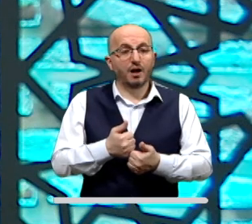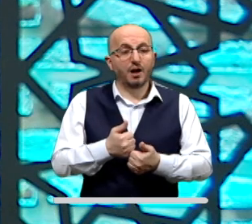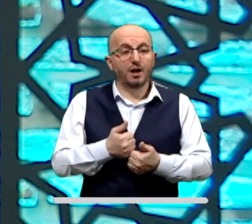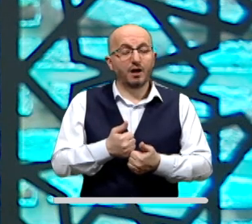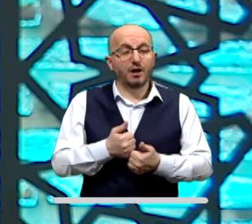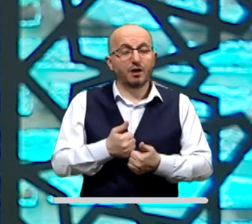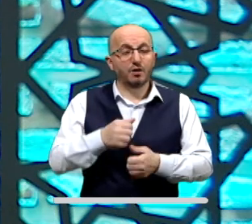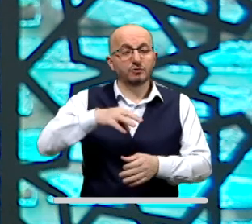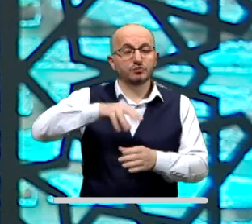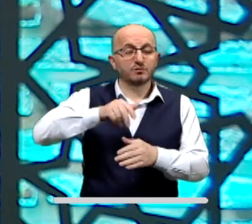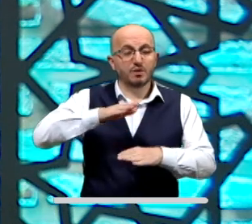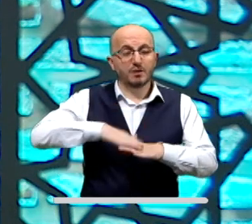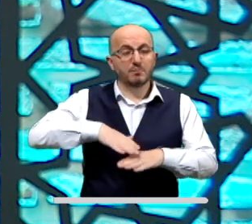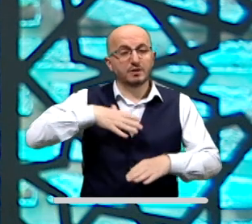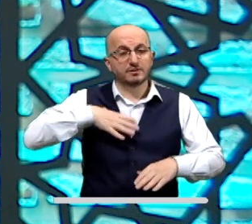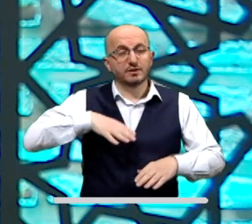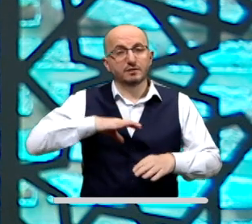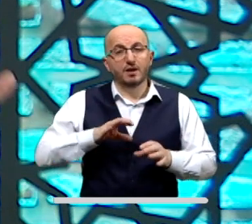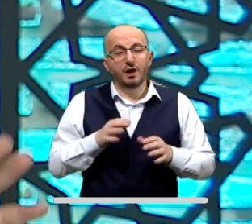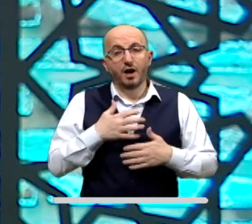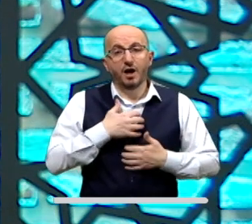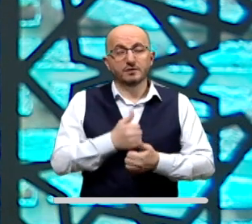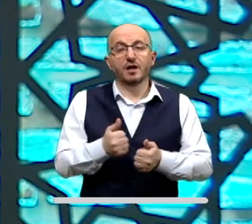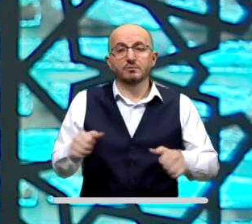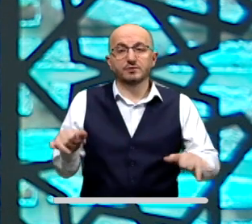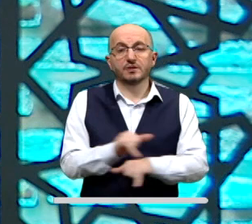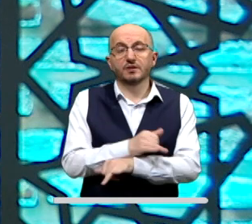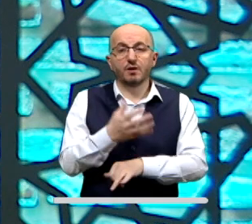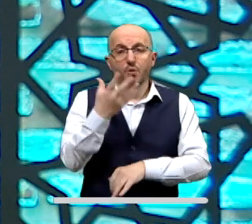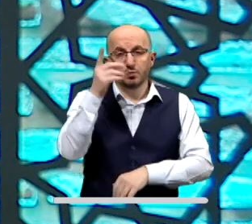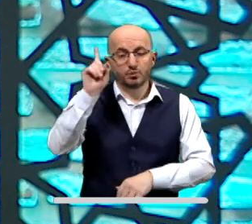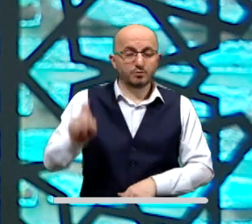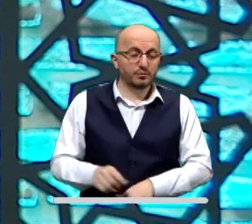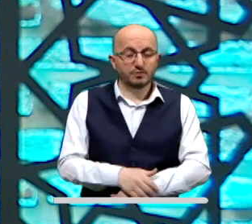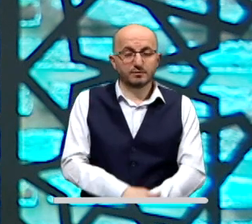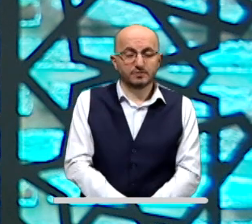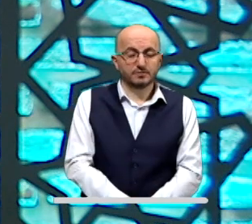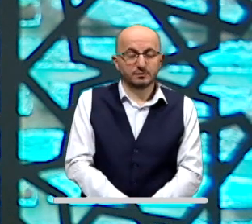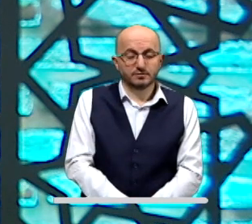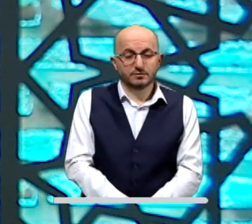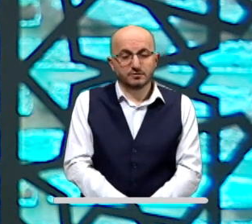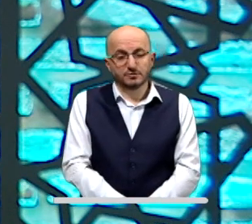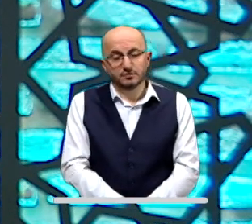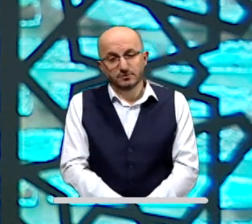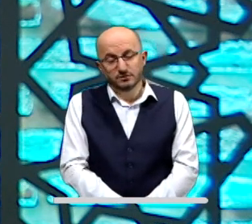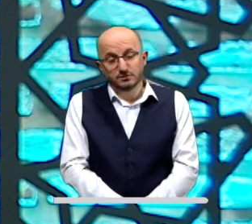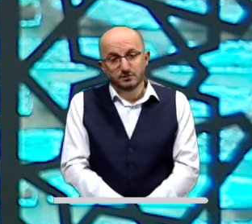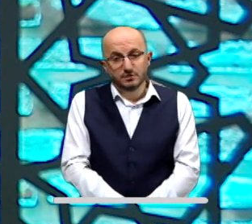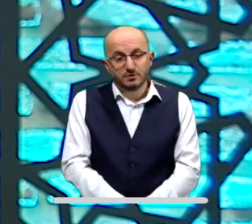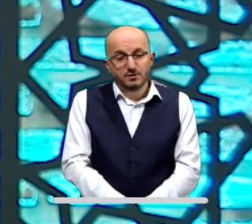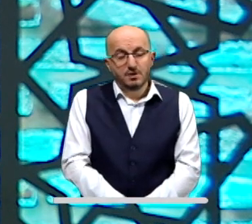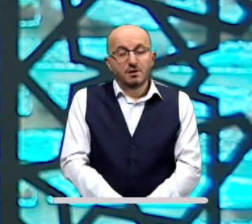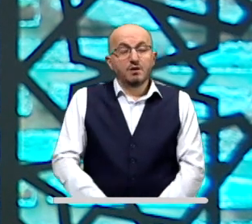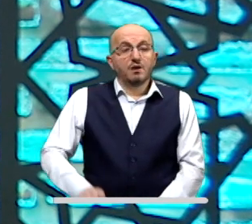ya Çeşme yapmak istedik yani böyle yaparsak adamız yerine gelir mi diyorsunuz soralım Ziya abi